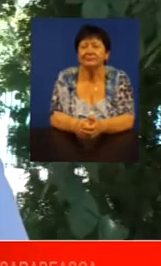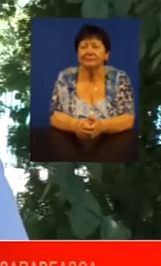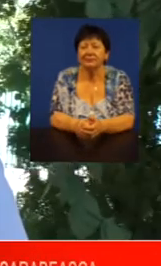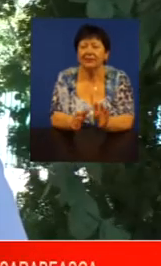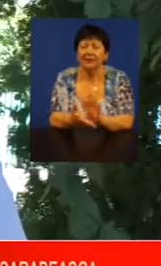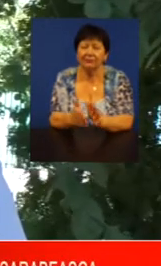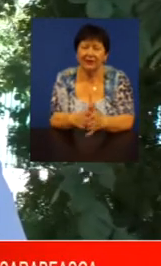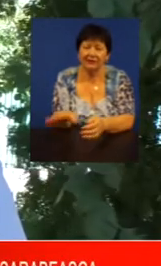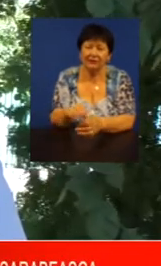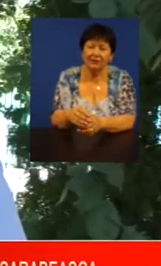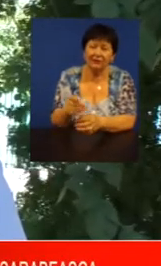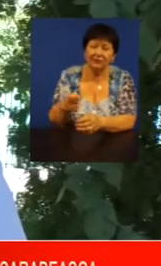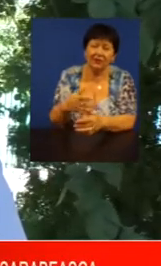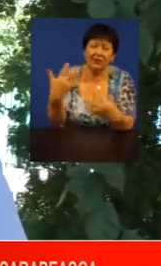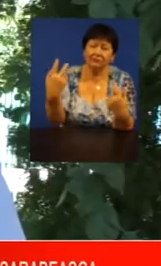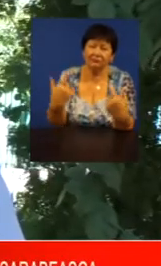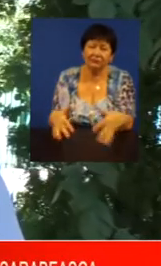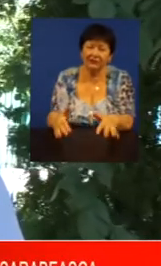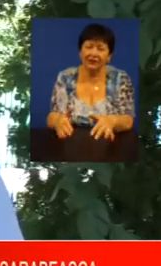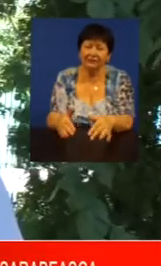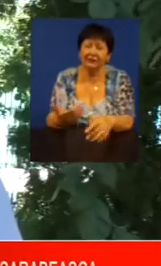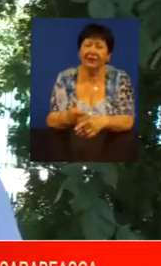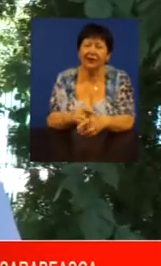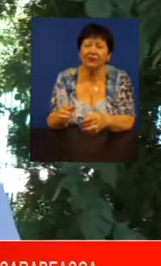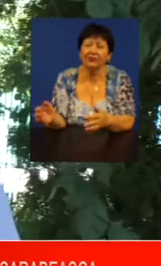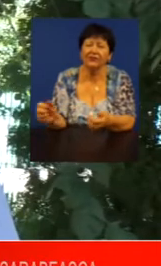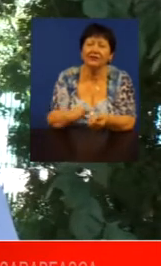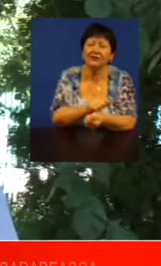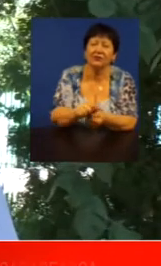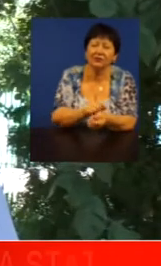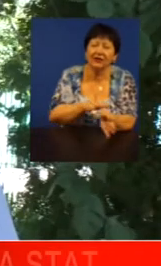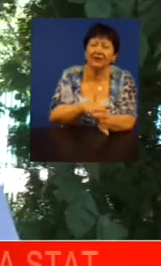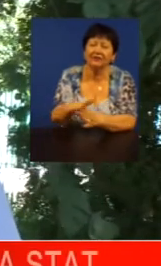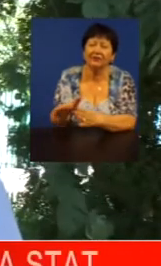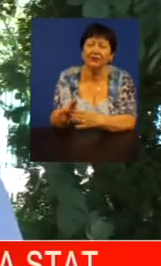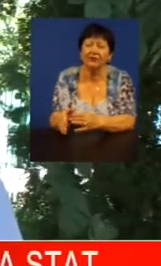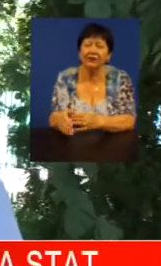Din păcate, toate culturile au avut de suferit, care au fost distruse în totalitate.